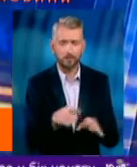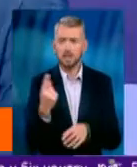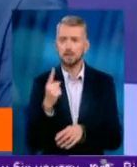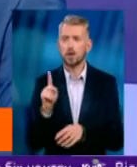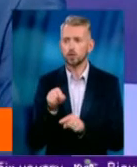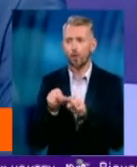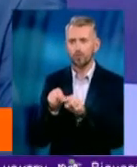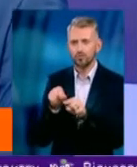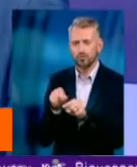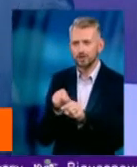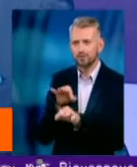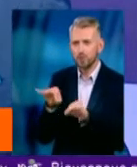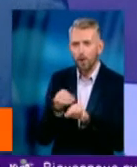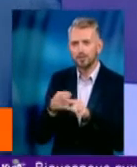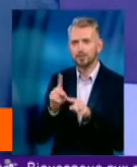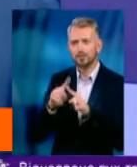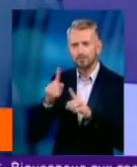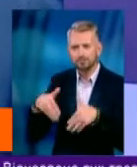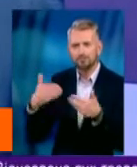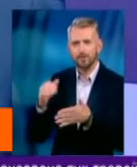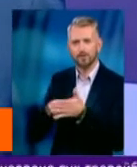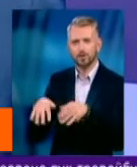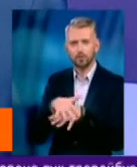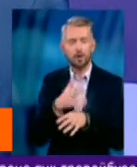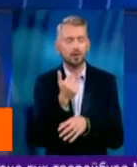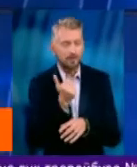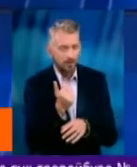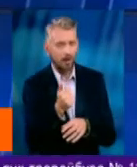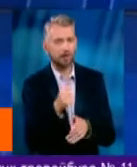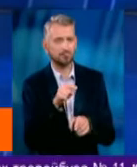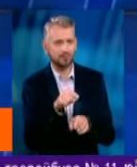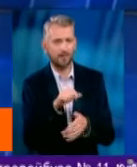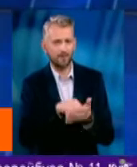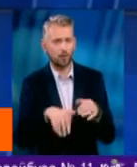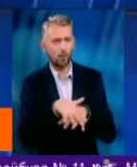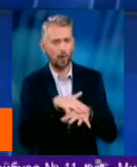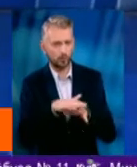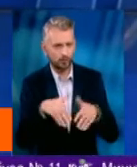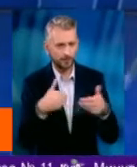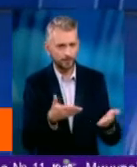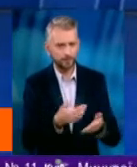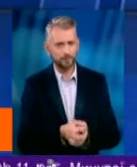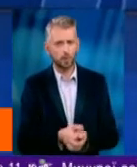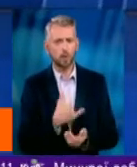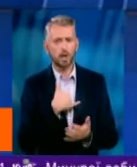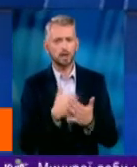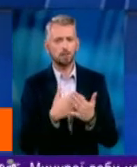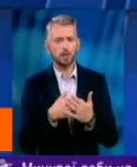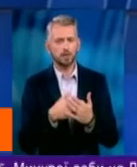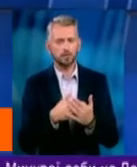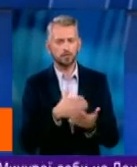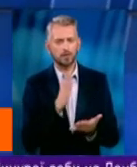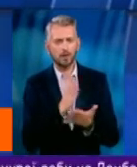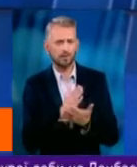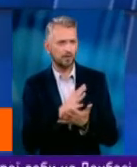так, іде від людей. Так, це ініціатива іде від громадськості. У нас, наприклад, деякі моменти